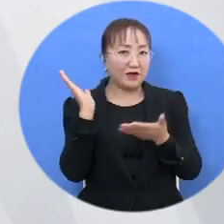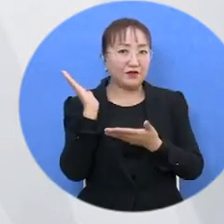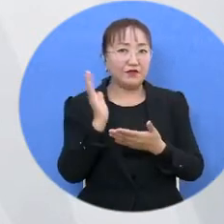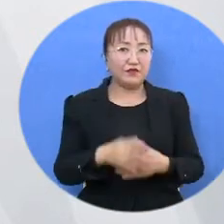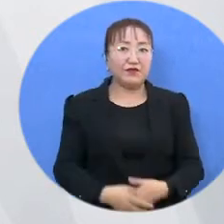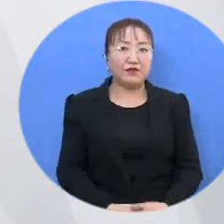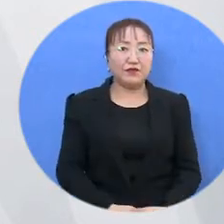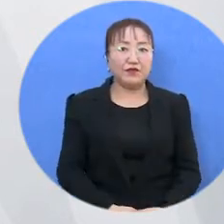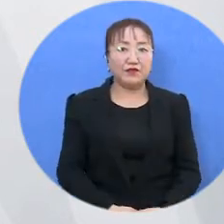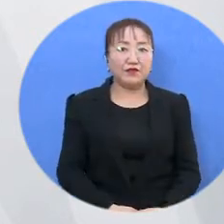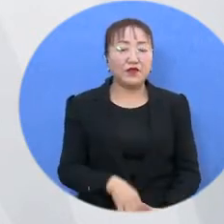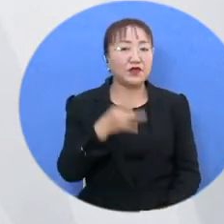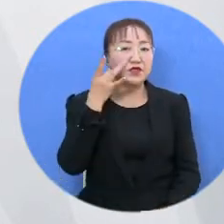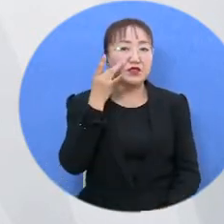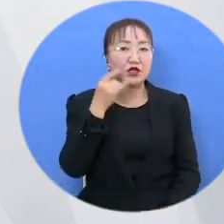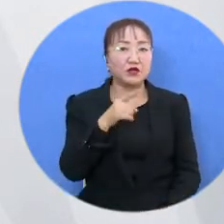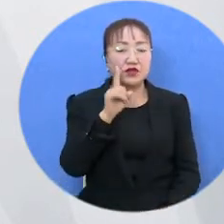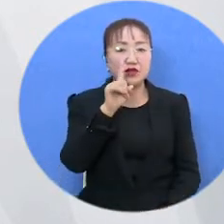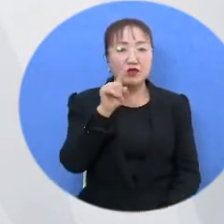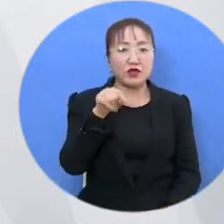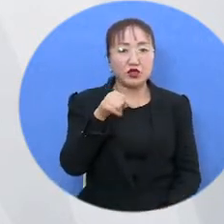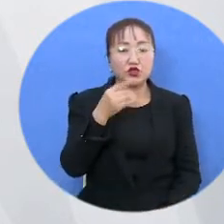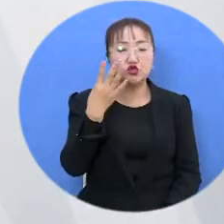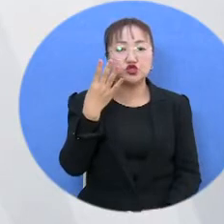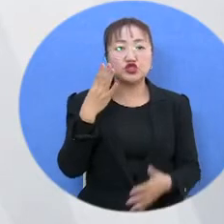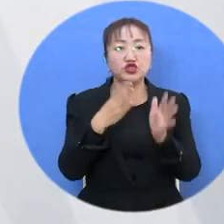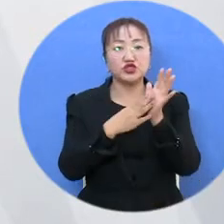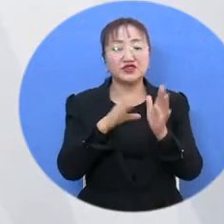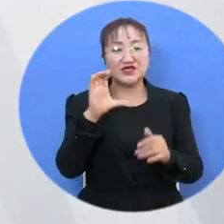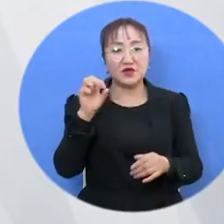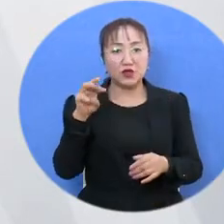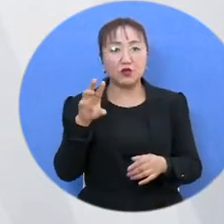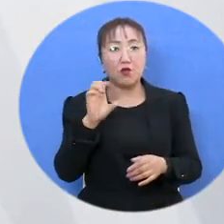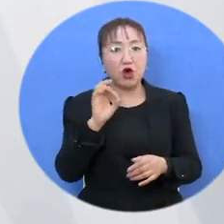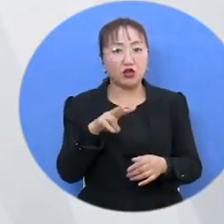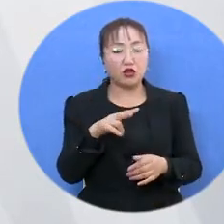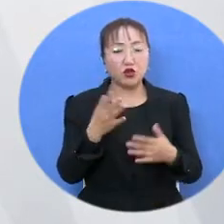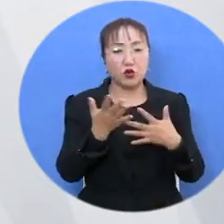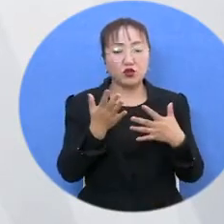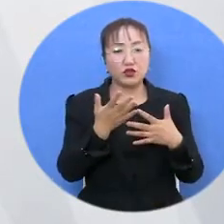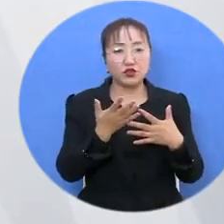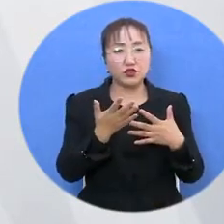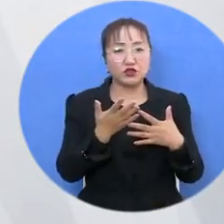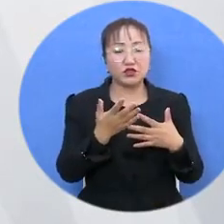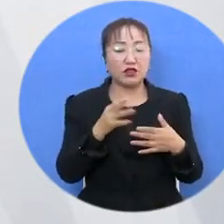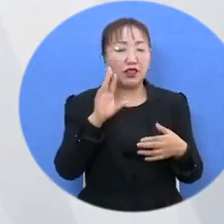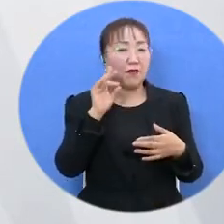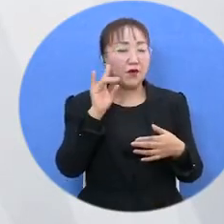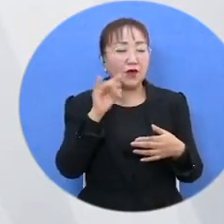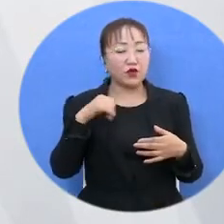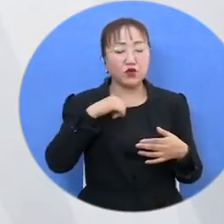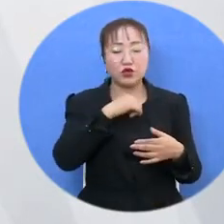1 м 49 см байгаа бол дундаж үзүүлэлт нь 1 м 41 см байна. За өөрийнхөөгөө харьцуулаарай